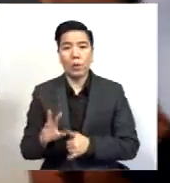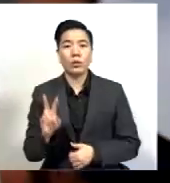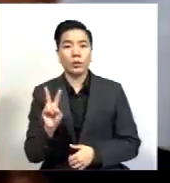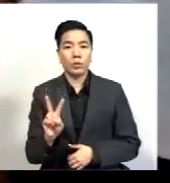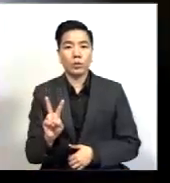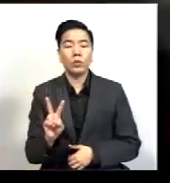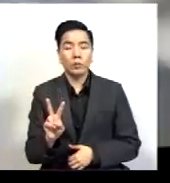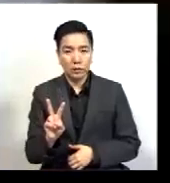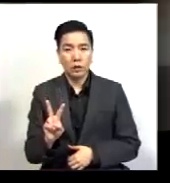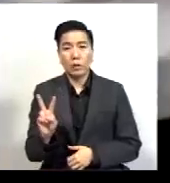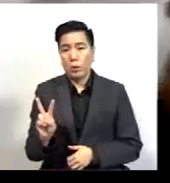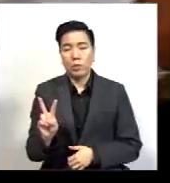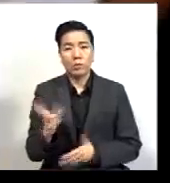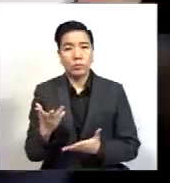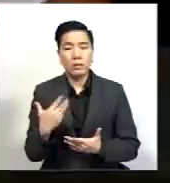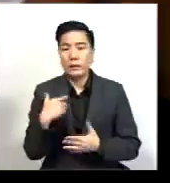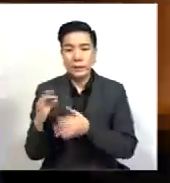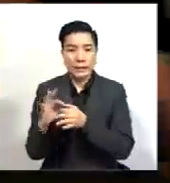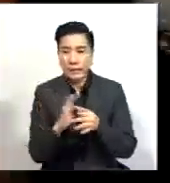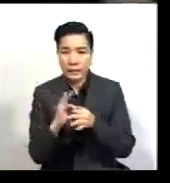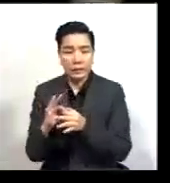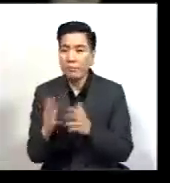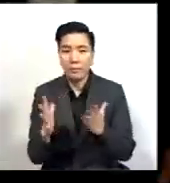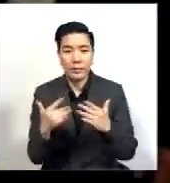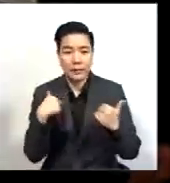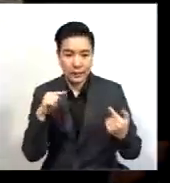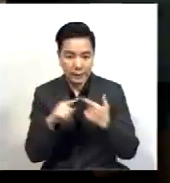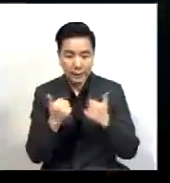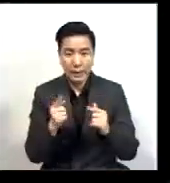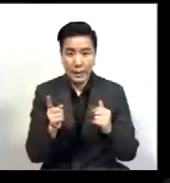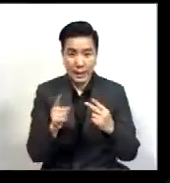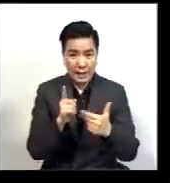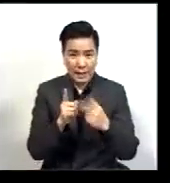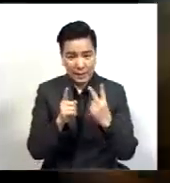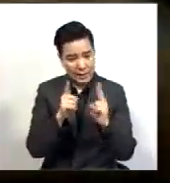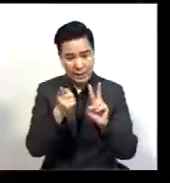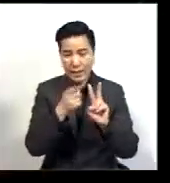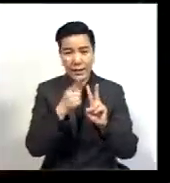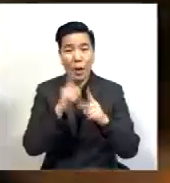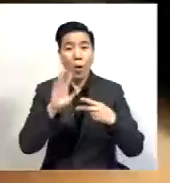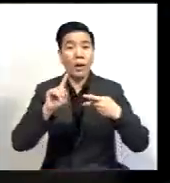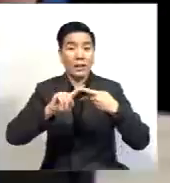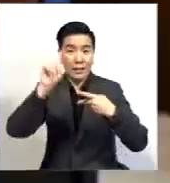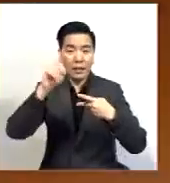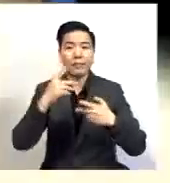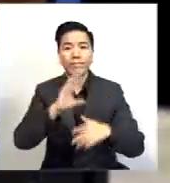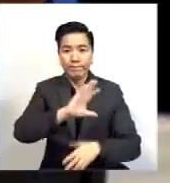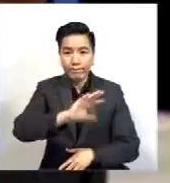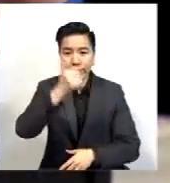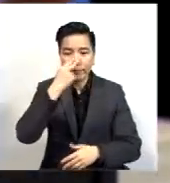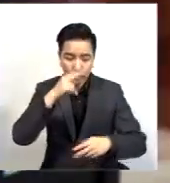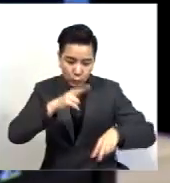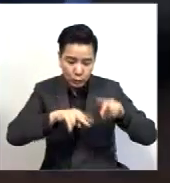คนนะคะซึ่งทั้งคู่ไม่มีความเกี่ยวข้องกันผู้ป่วยรายแรกตอนนี้คุณหมอบอกว่าอาการดีขึ้นแล้วรอตรว